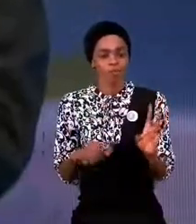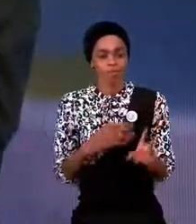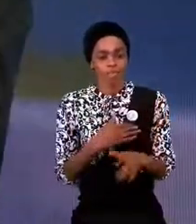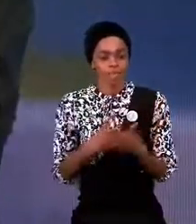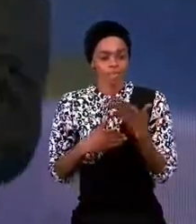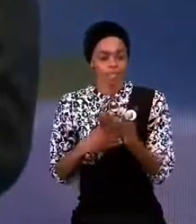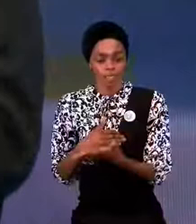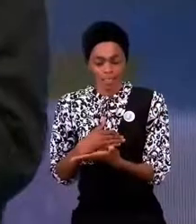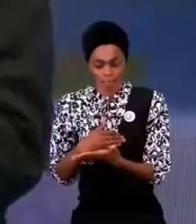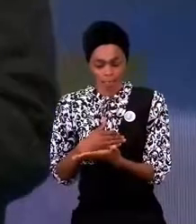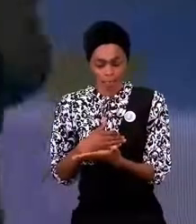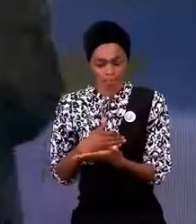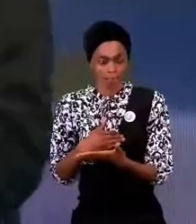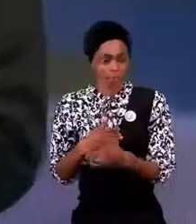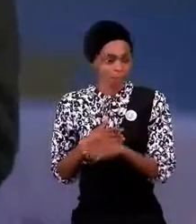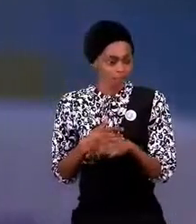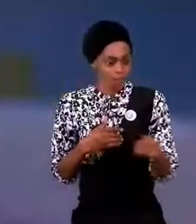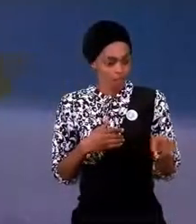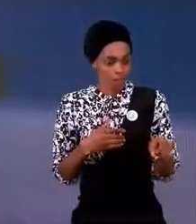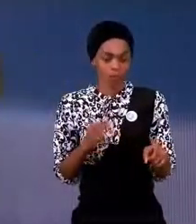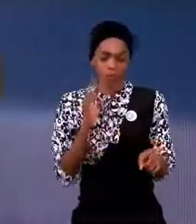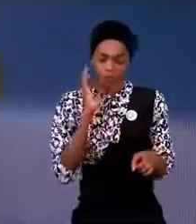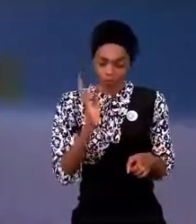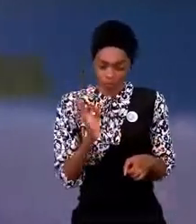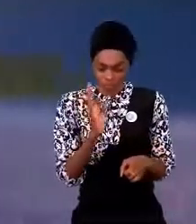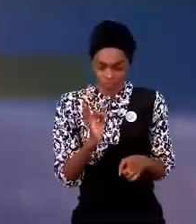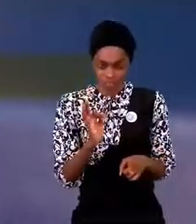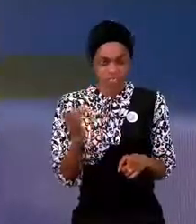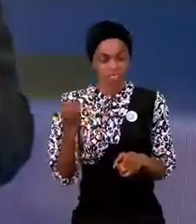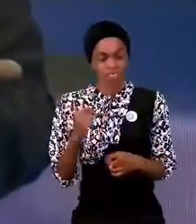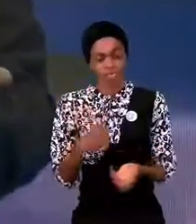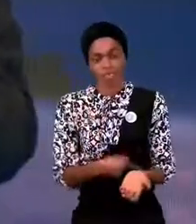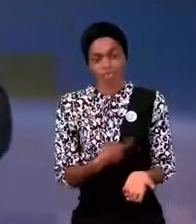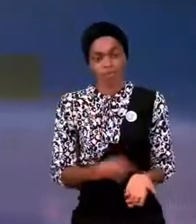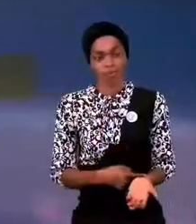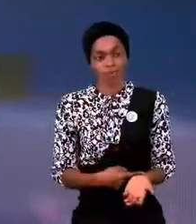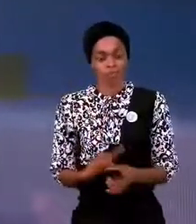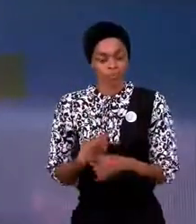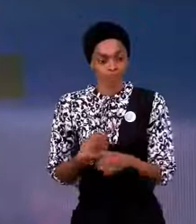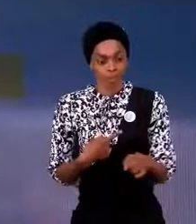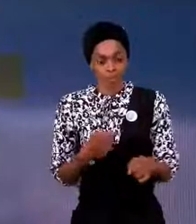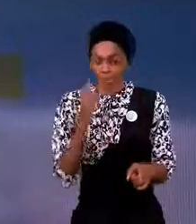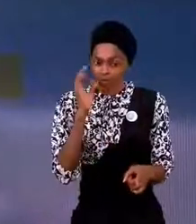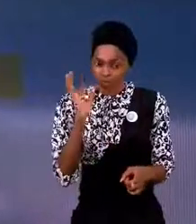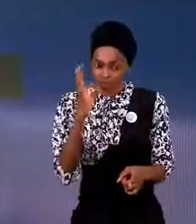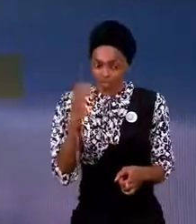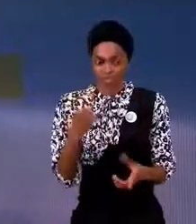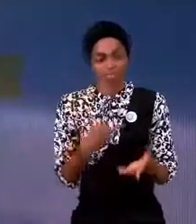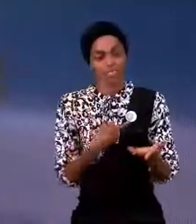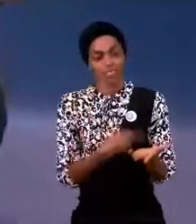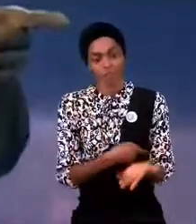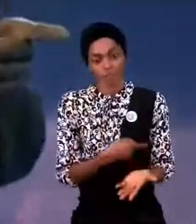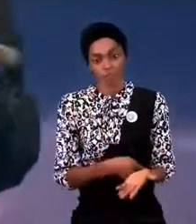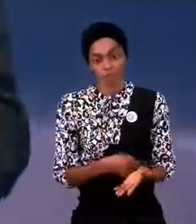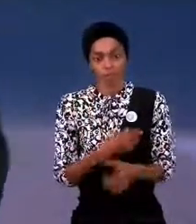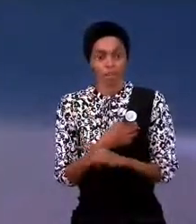nouvelle. Ils annoncèrent la bonne nouvelle. Et le verset 8 dit, à Lystre se